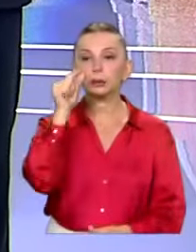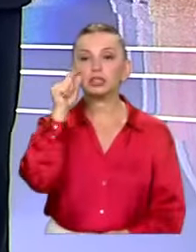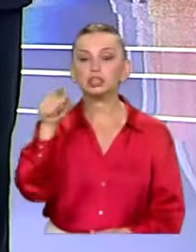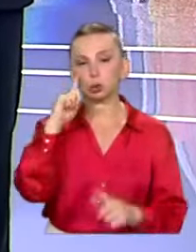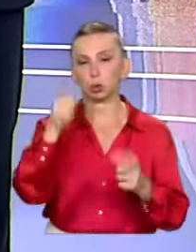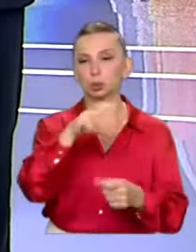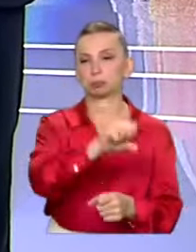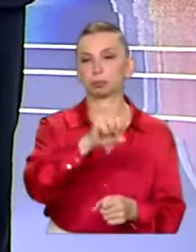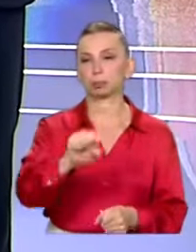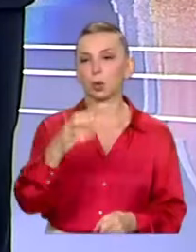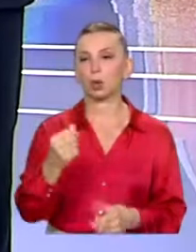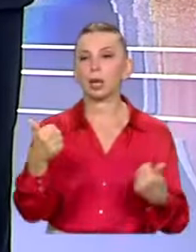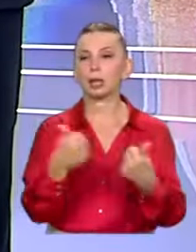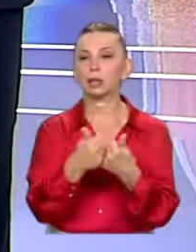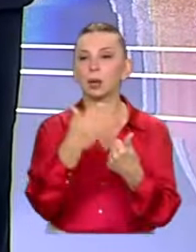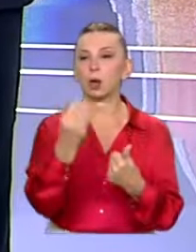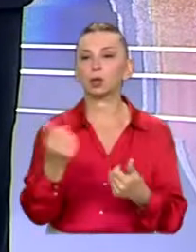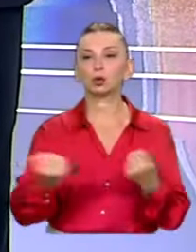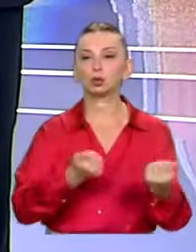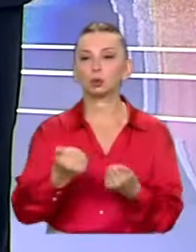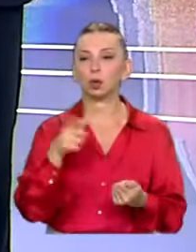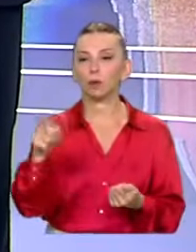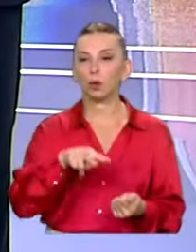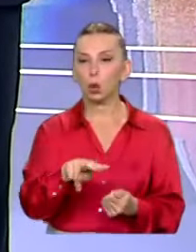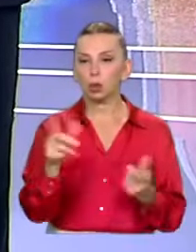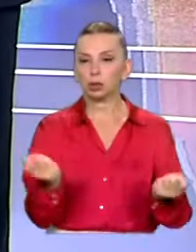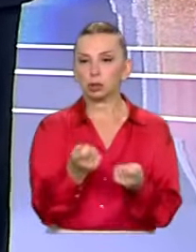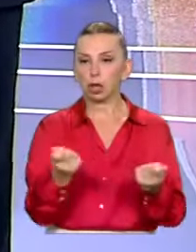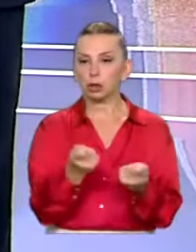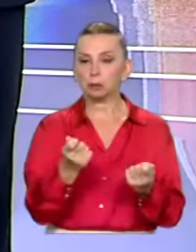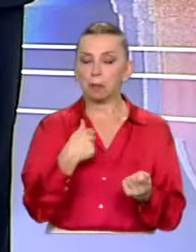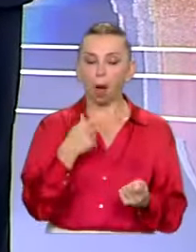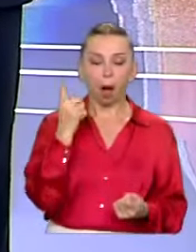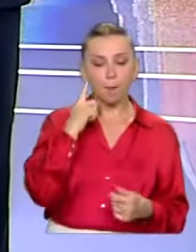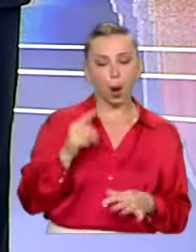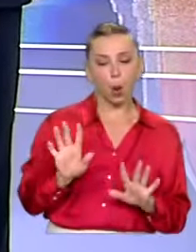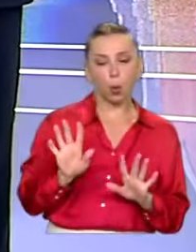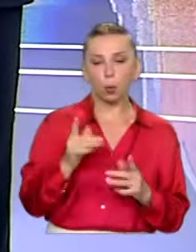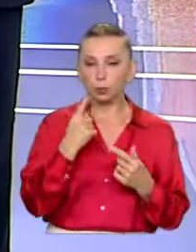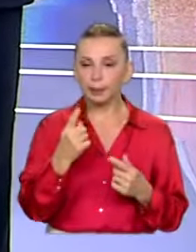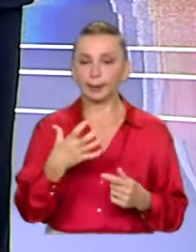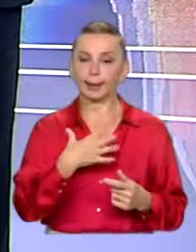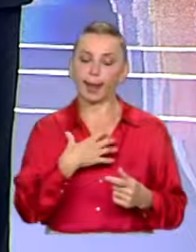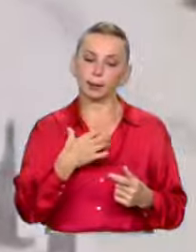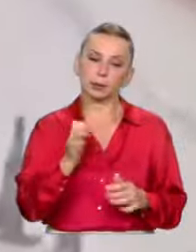daha gözaltına alındı. Kazaya karışan şoför ise yol çalışmasından bilgim yoktu diyerek kendini savundu.